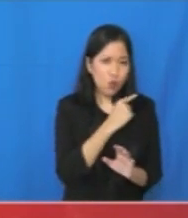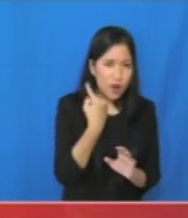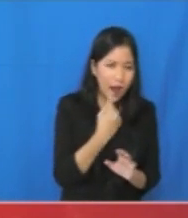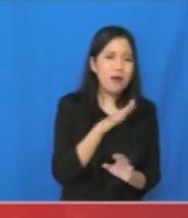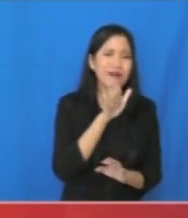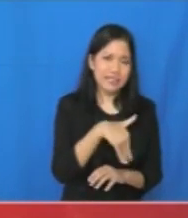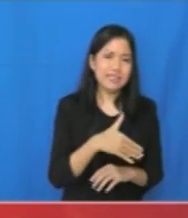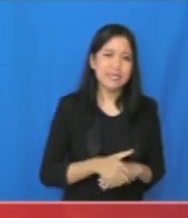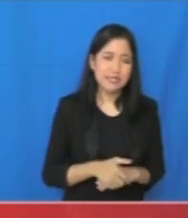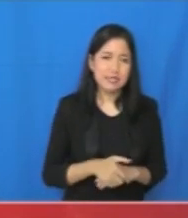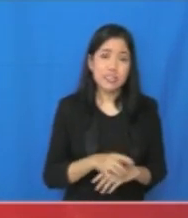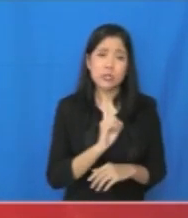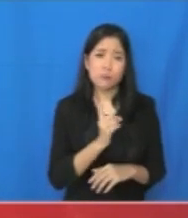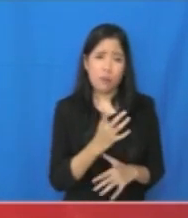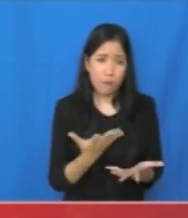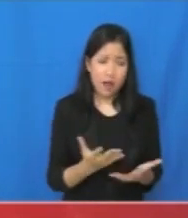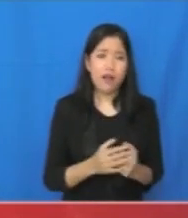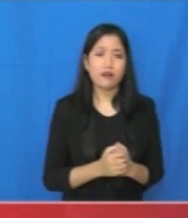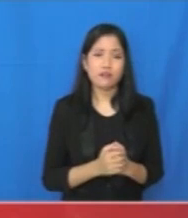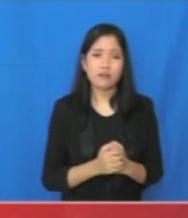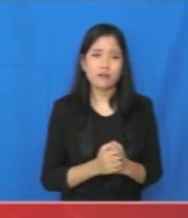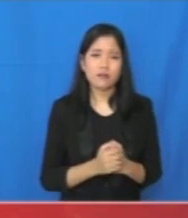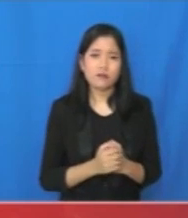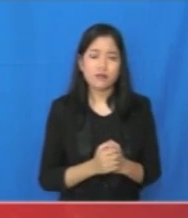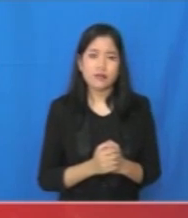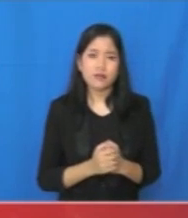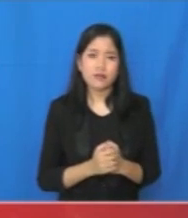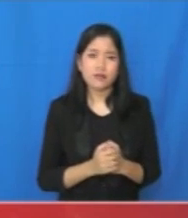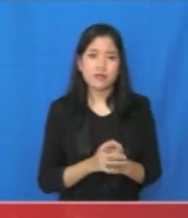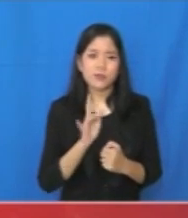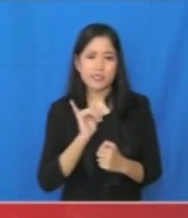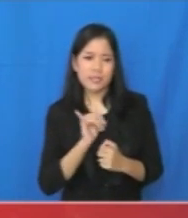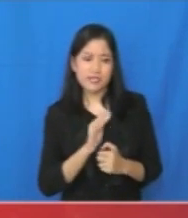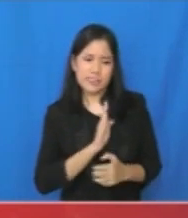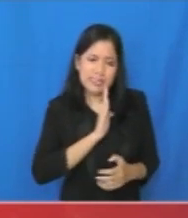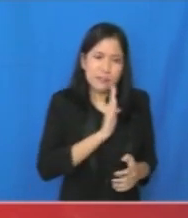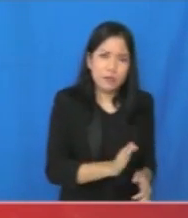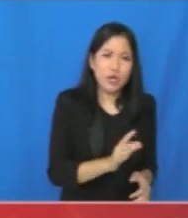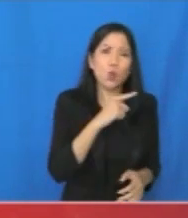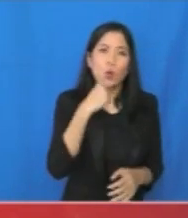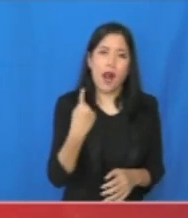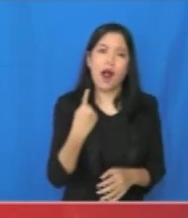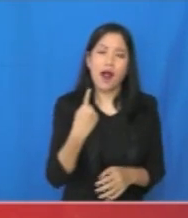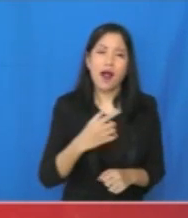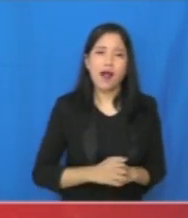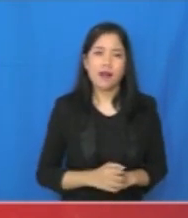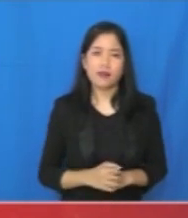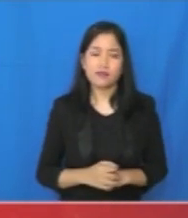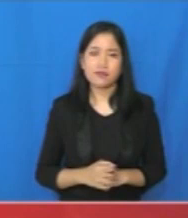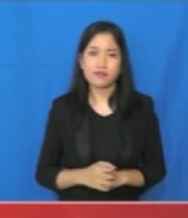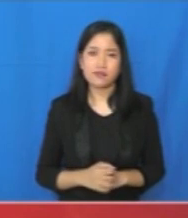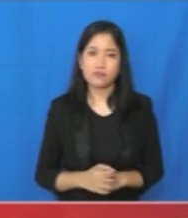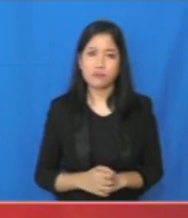ini akibat disiplin yang masih belum kita bangun bersama-sama di tengah